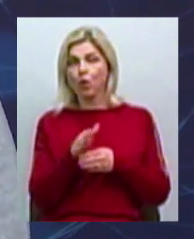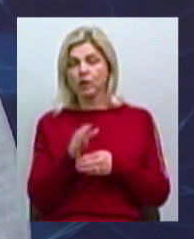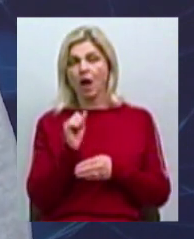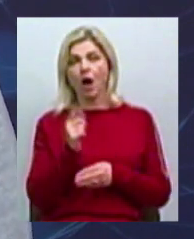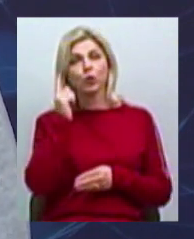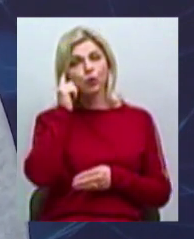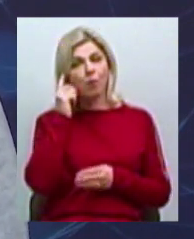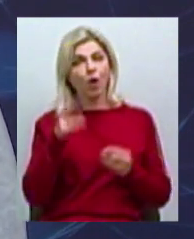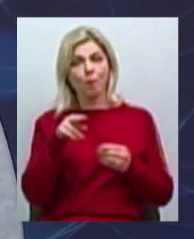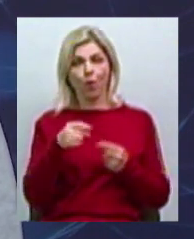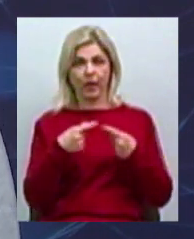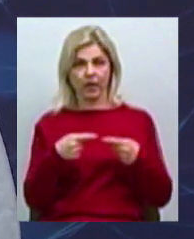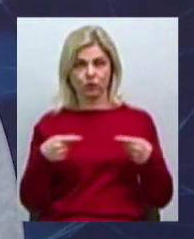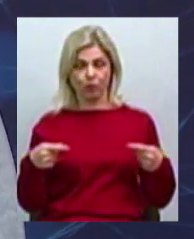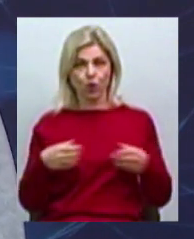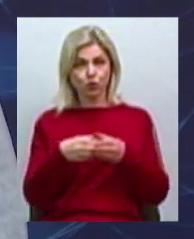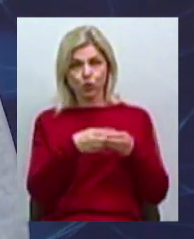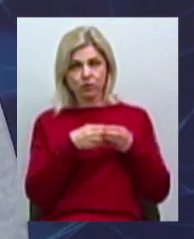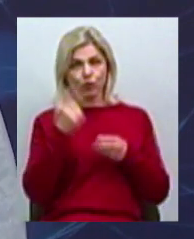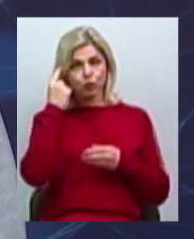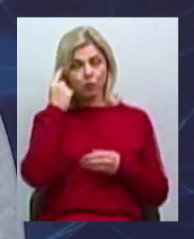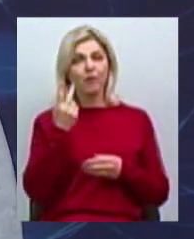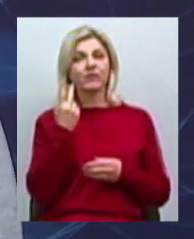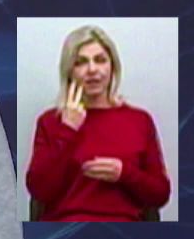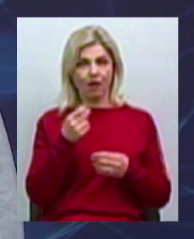думає по-різному. Суспільство думає по-різному завжди.